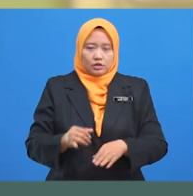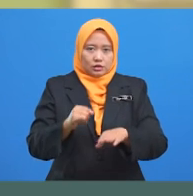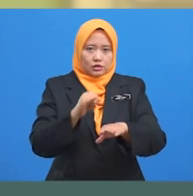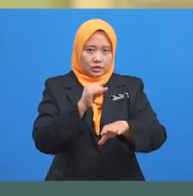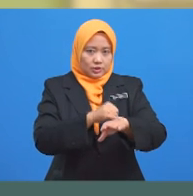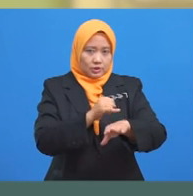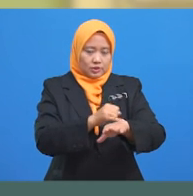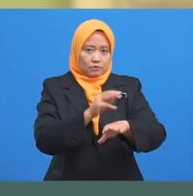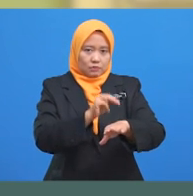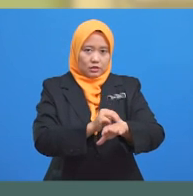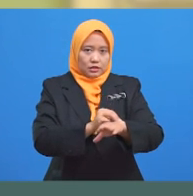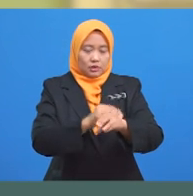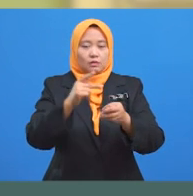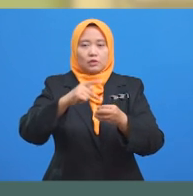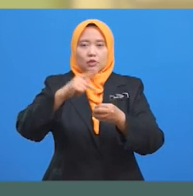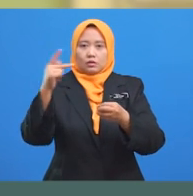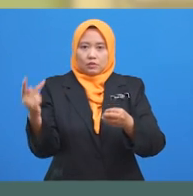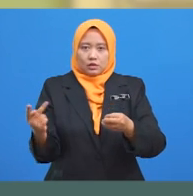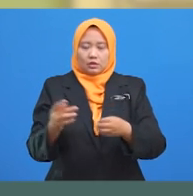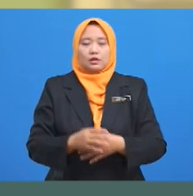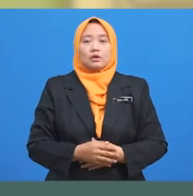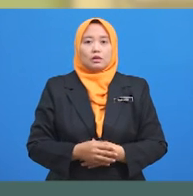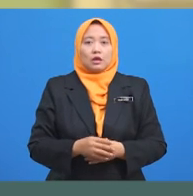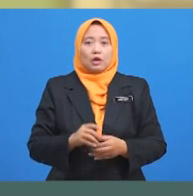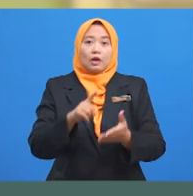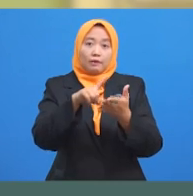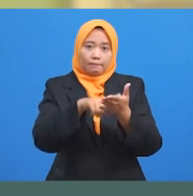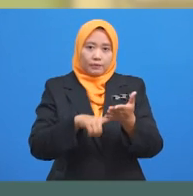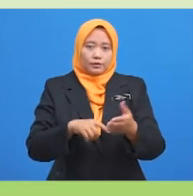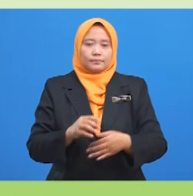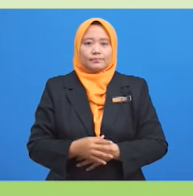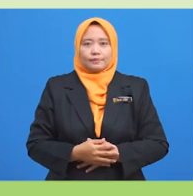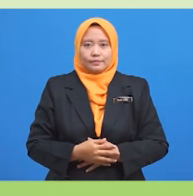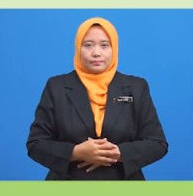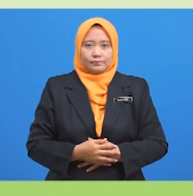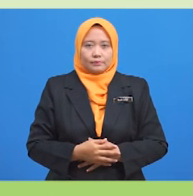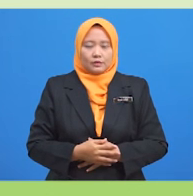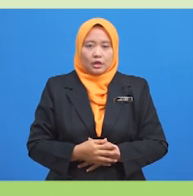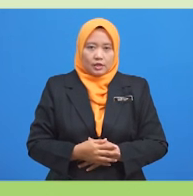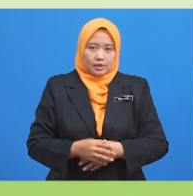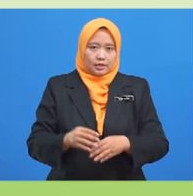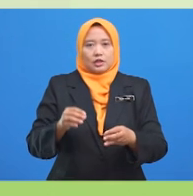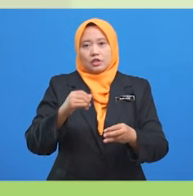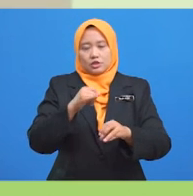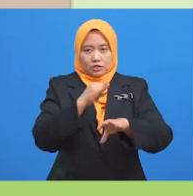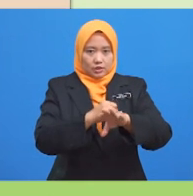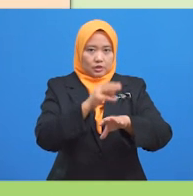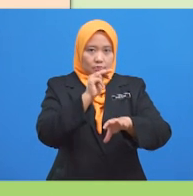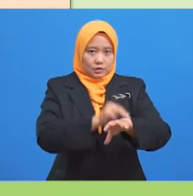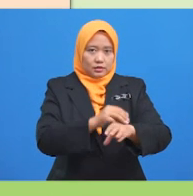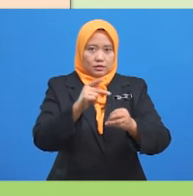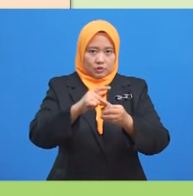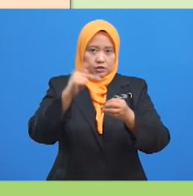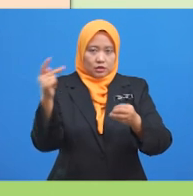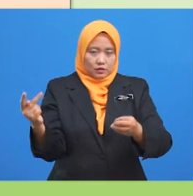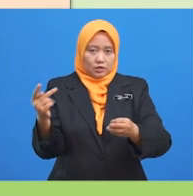oleh firma untuk menukar input kepada sejumlah barang. Jangka masa pengeluaran dalam